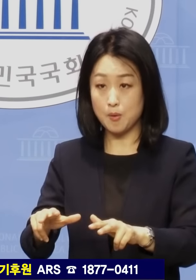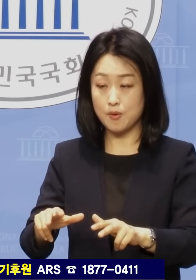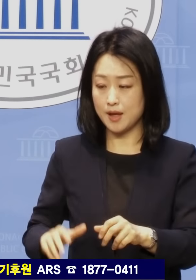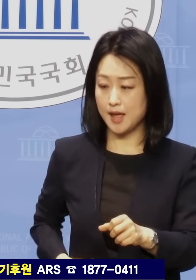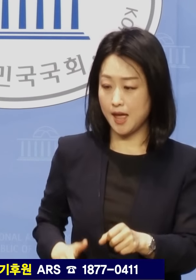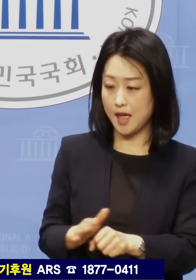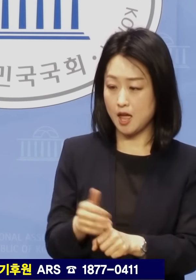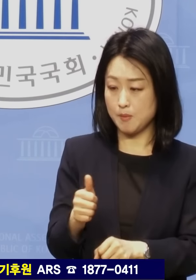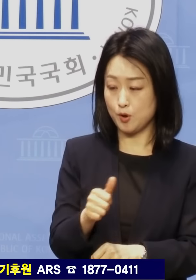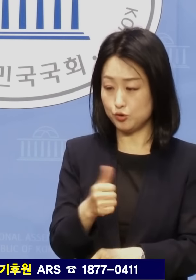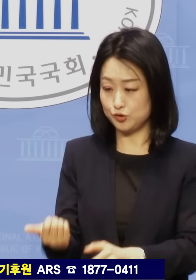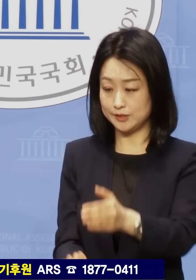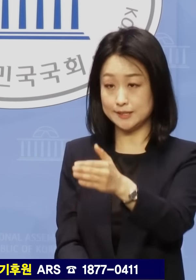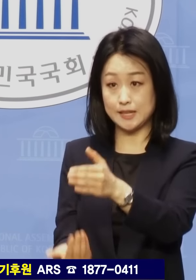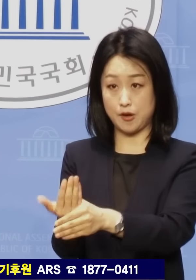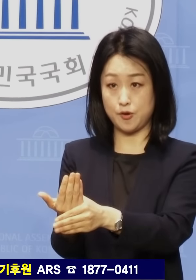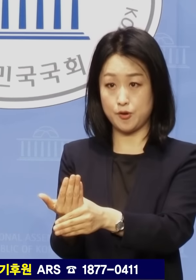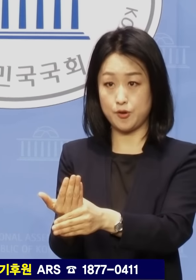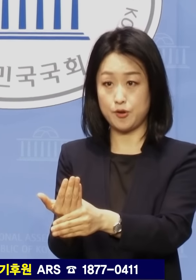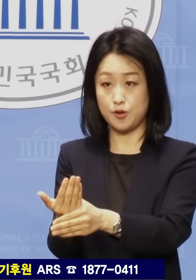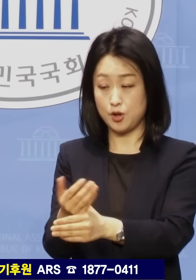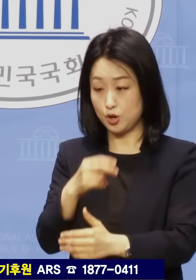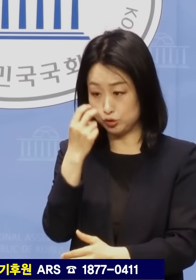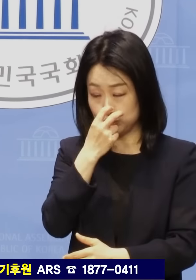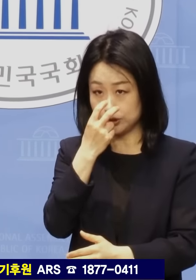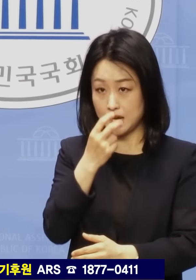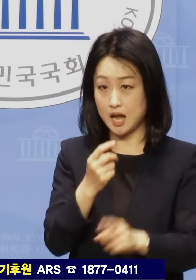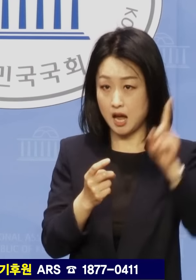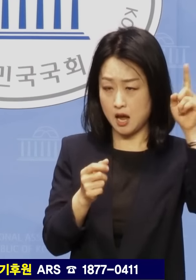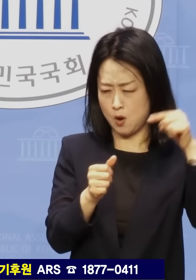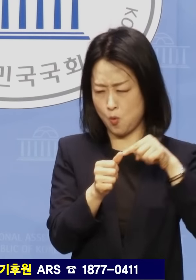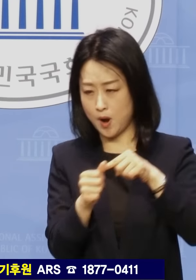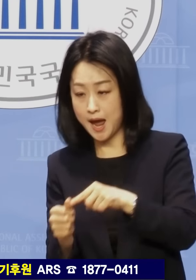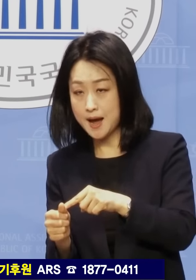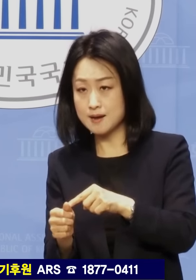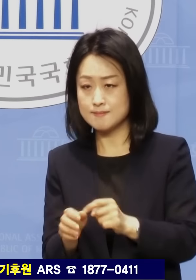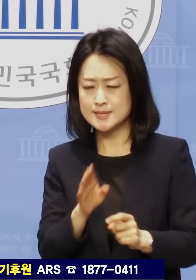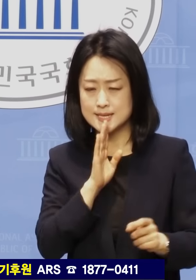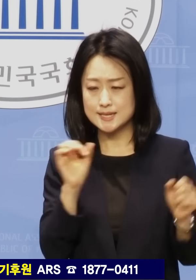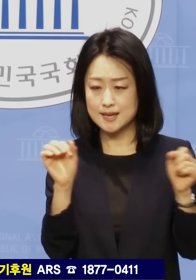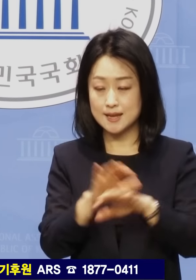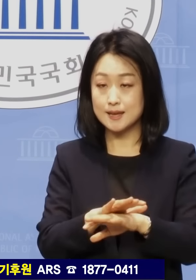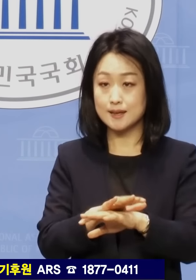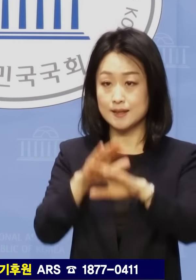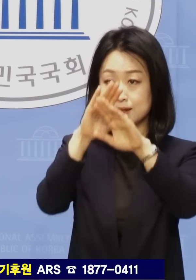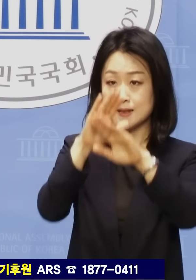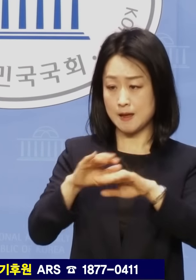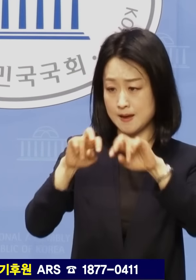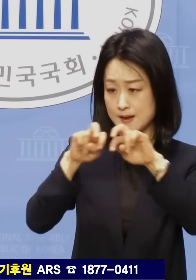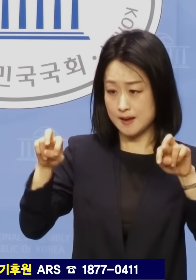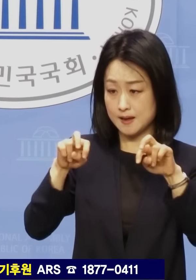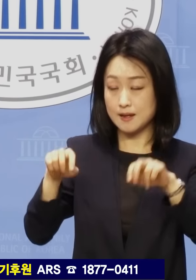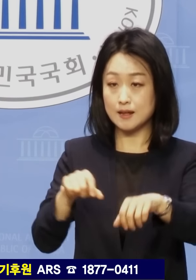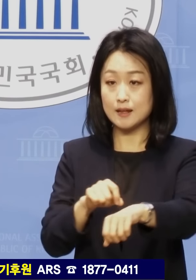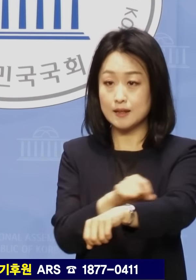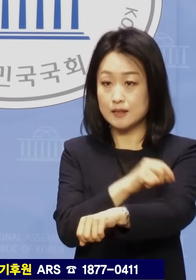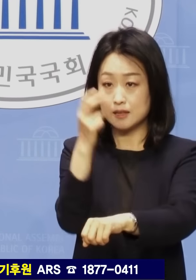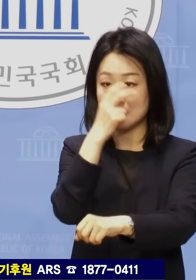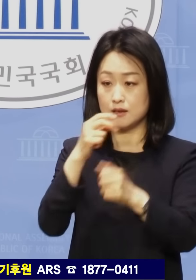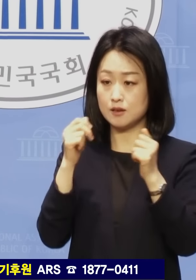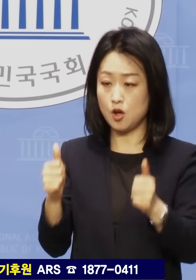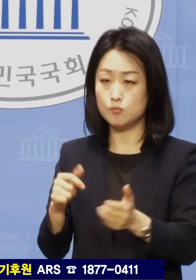해병대원 순직 사건과 수사 외합 진실 은폐 진실을 밝힐 특검을